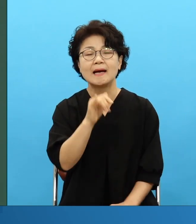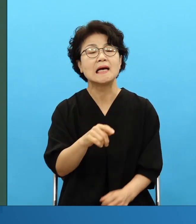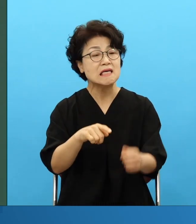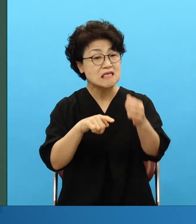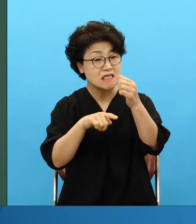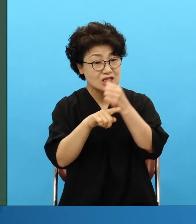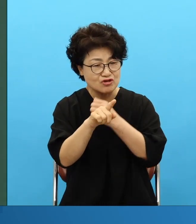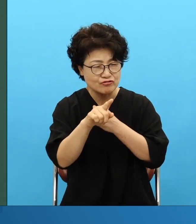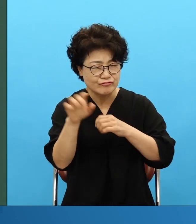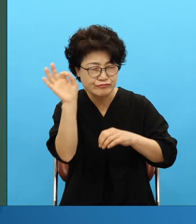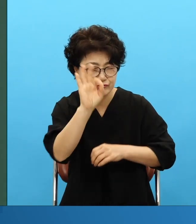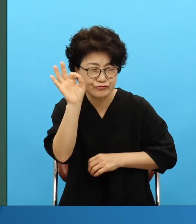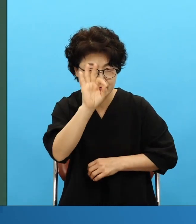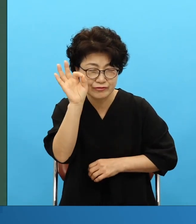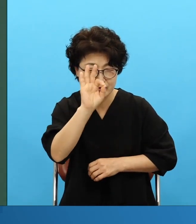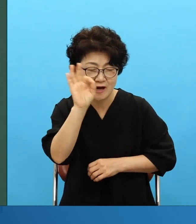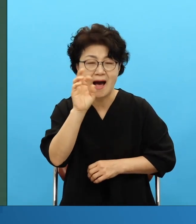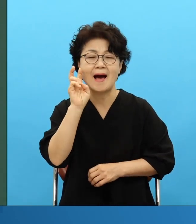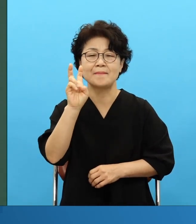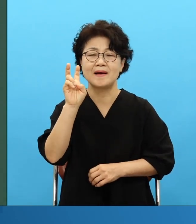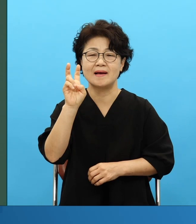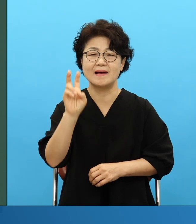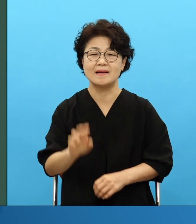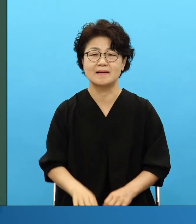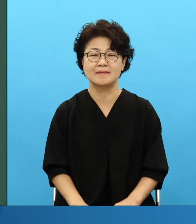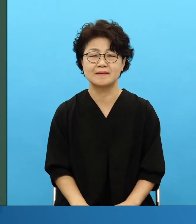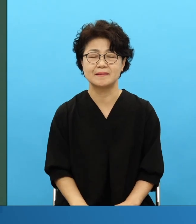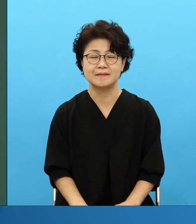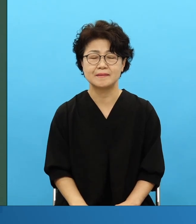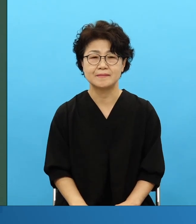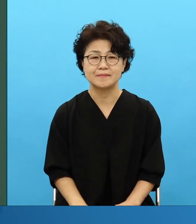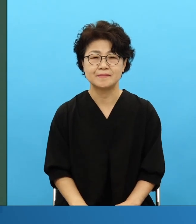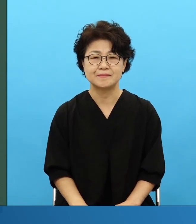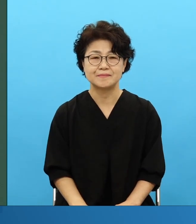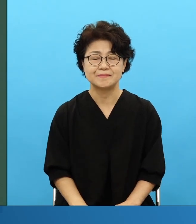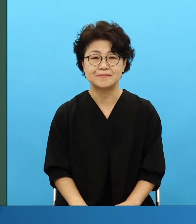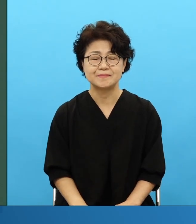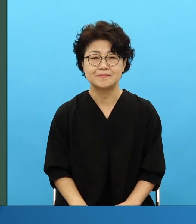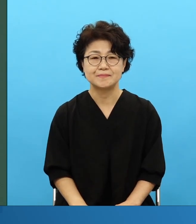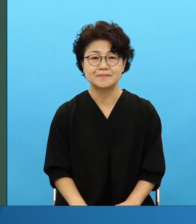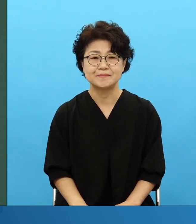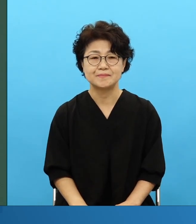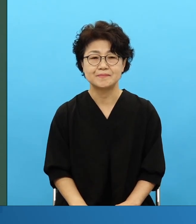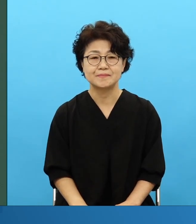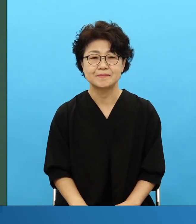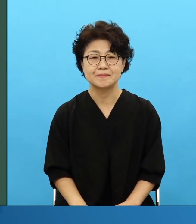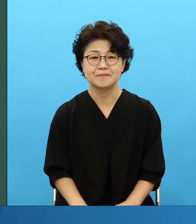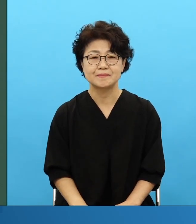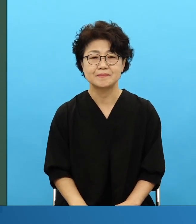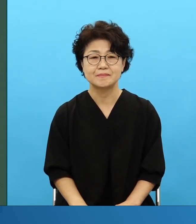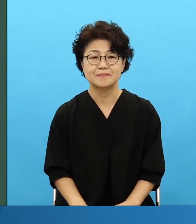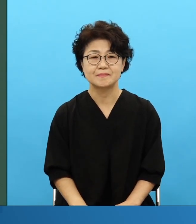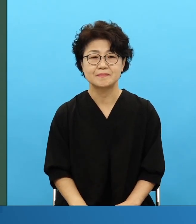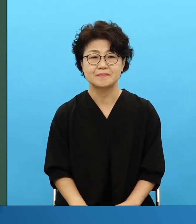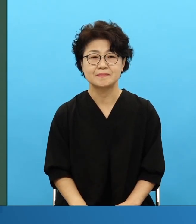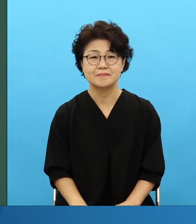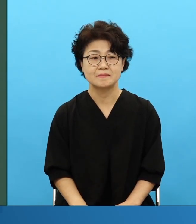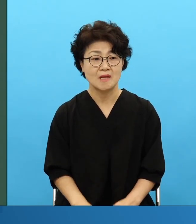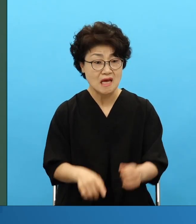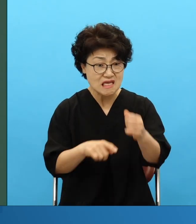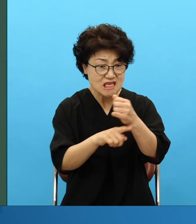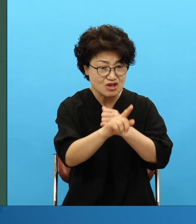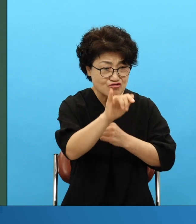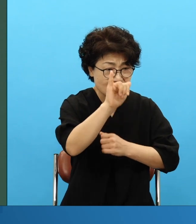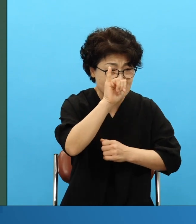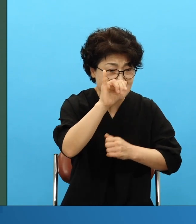이유를 물어보는 거죠. And they're looking for the motive. There must be a reason. 그러면 이유가 있다고 해서 사람 그래 죽입니까?